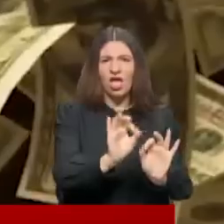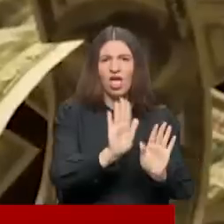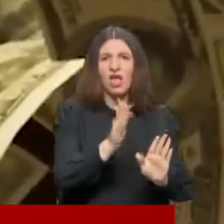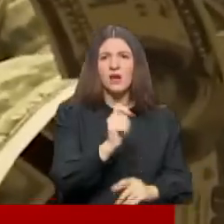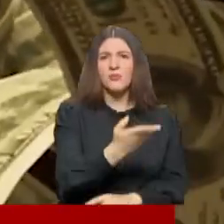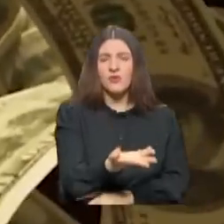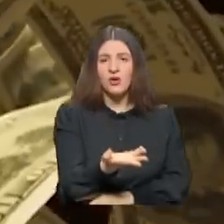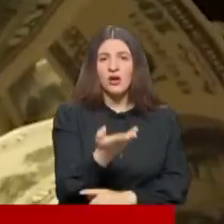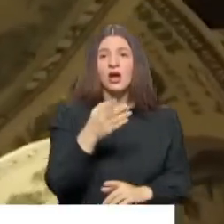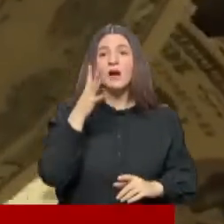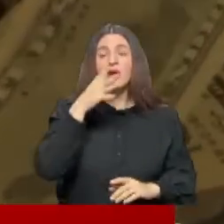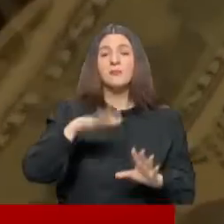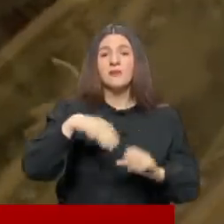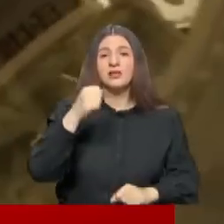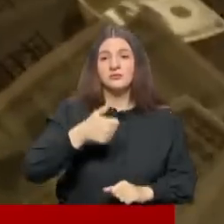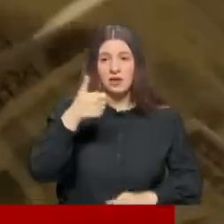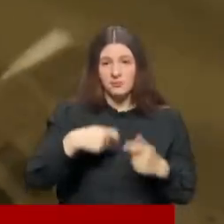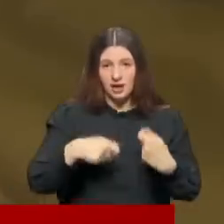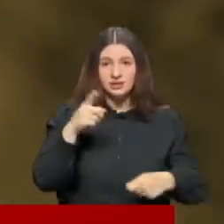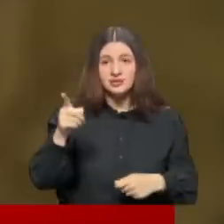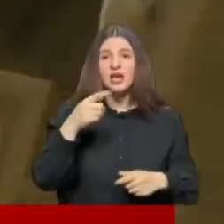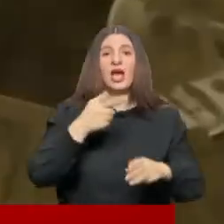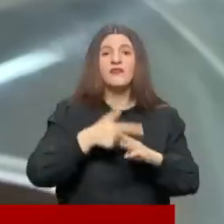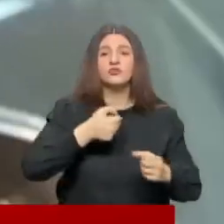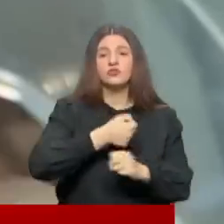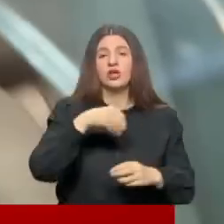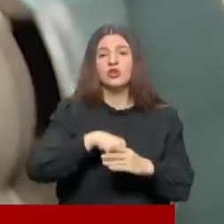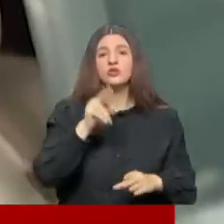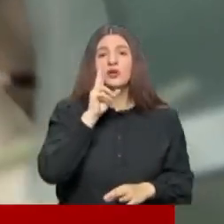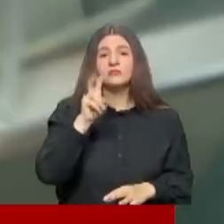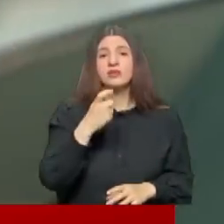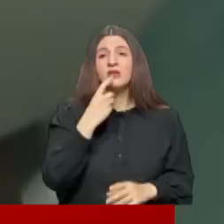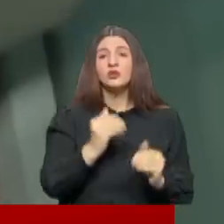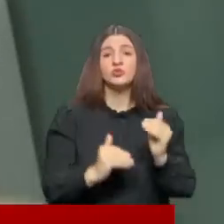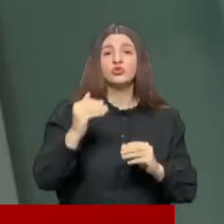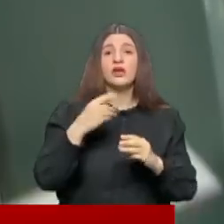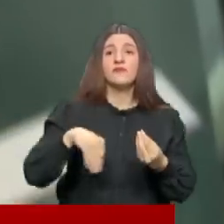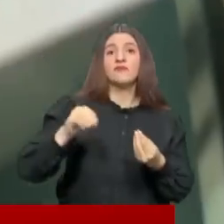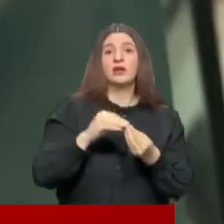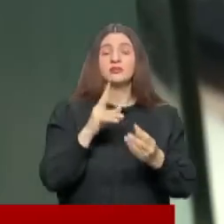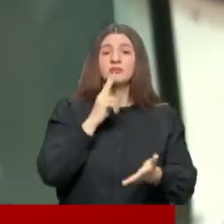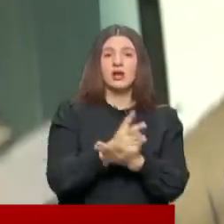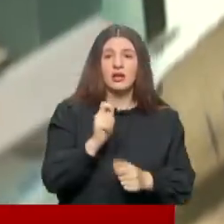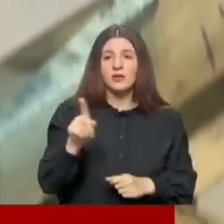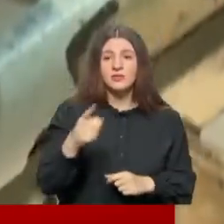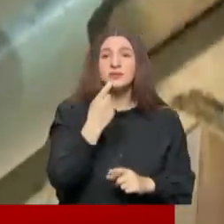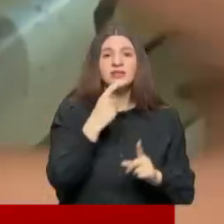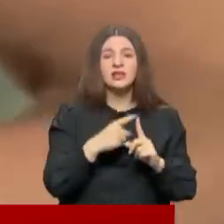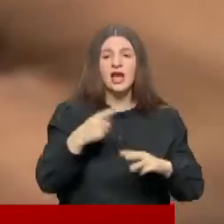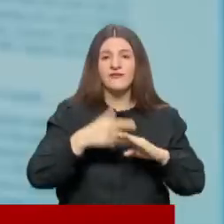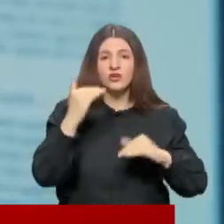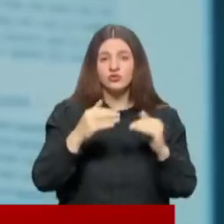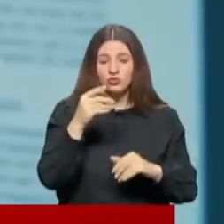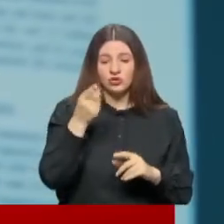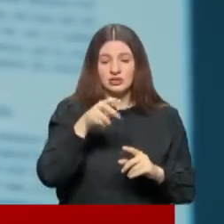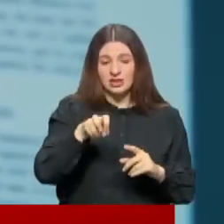tutuyor. Amerika Merkez Bankası FED enflasyonla mücadele için son 28 yılın en yüksek faiz artışına gitti. Yıllık enflasyon